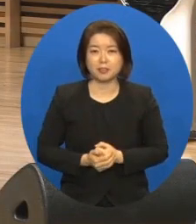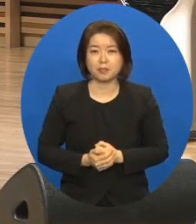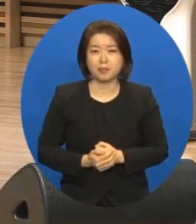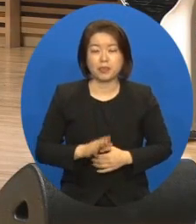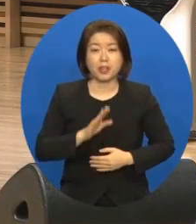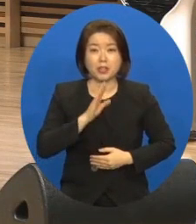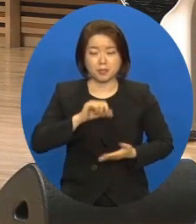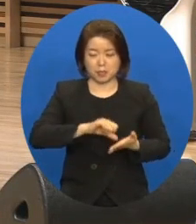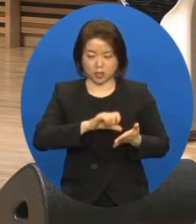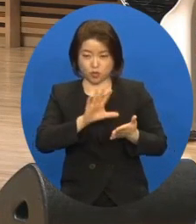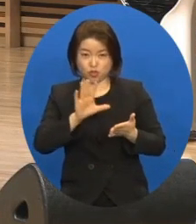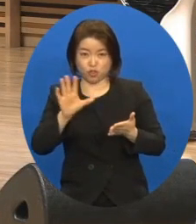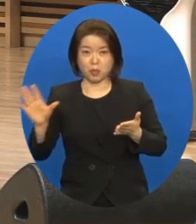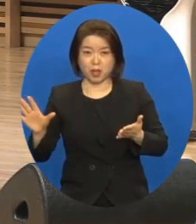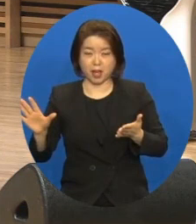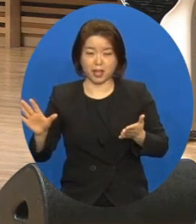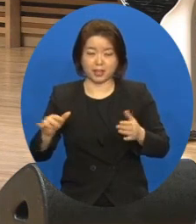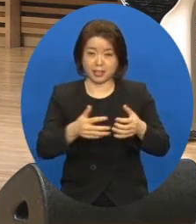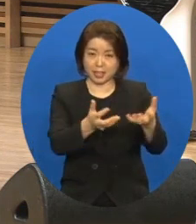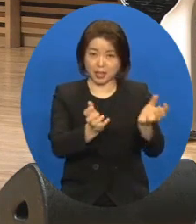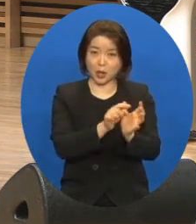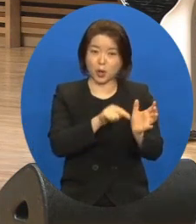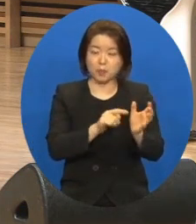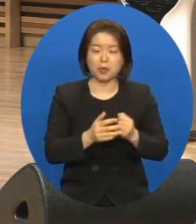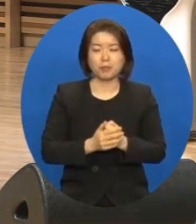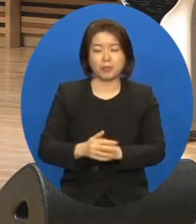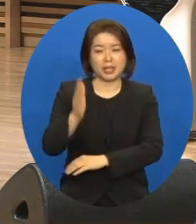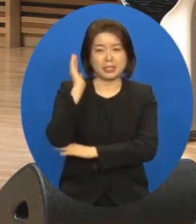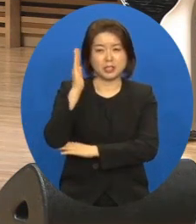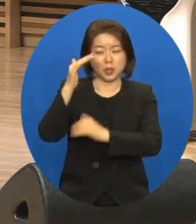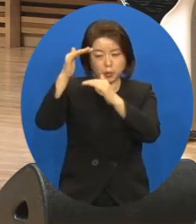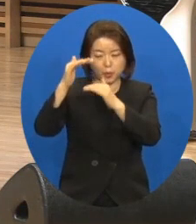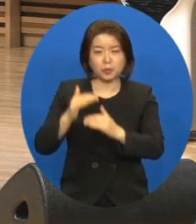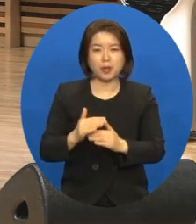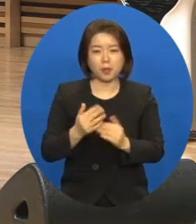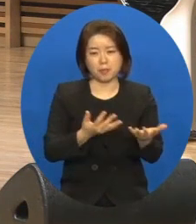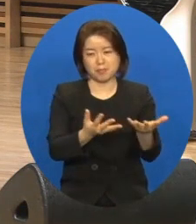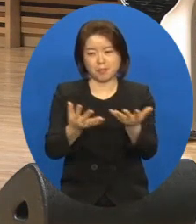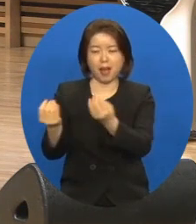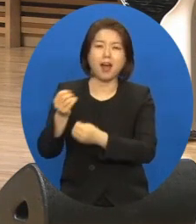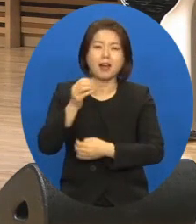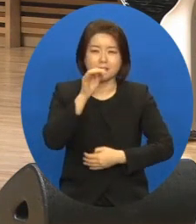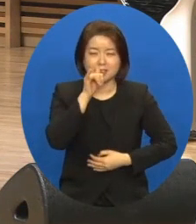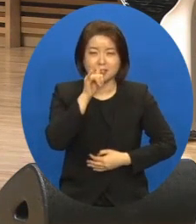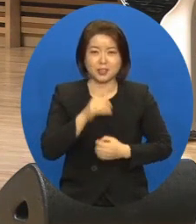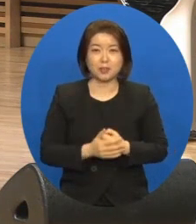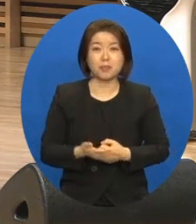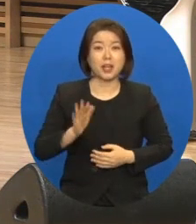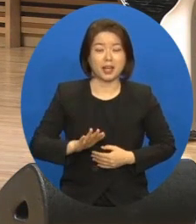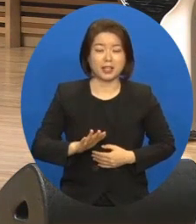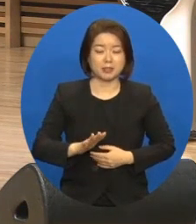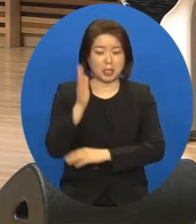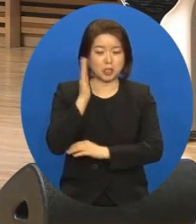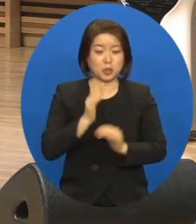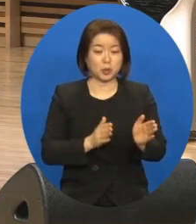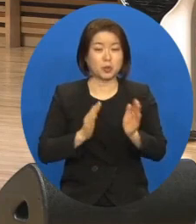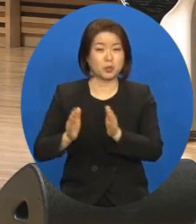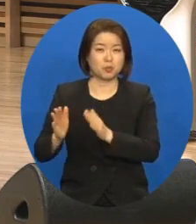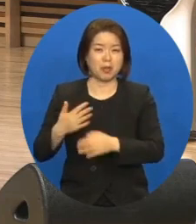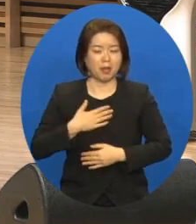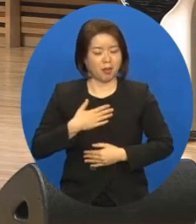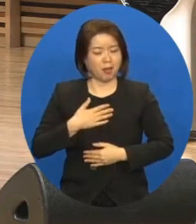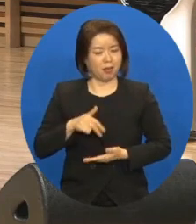너무나 유명한 장이고 사실 설교할 내용은 참 많이 있습니다만 설교 준비하기는 굉장히